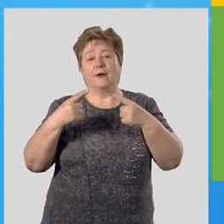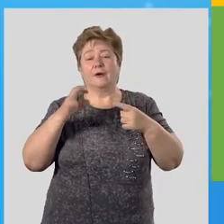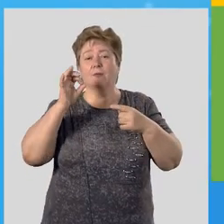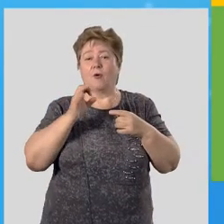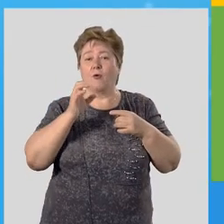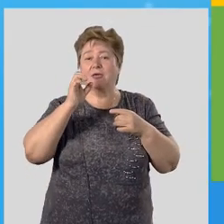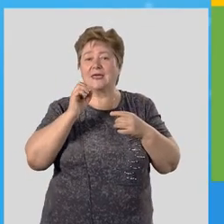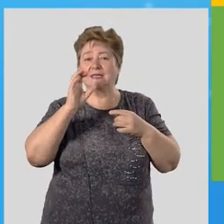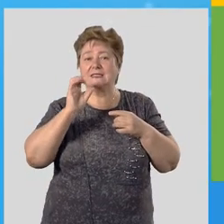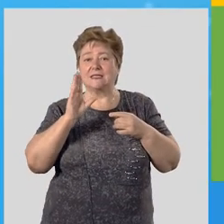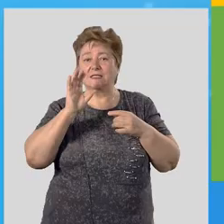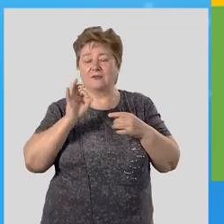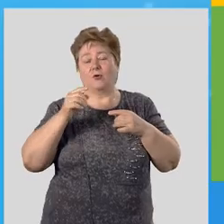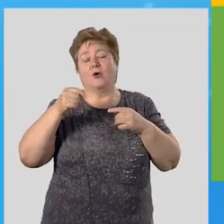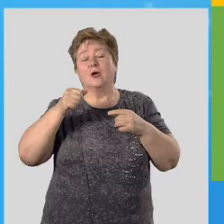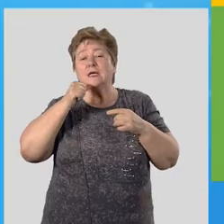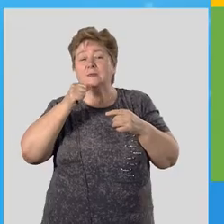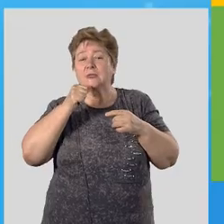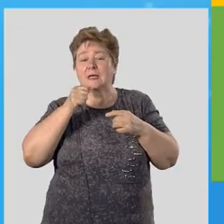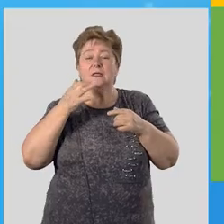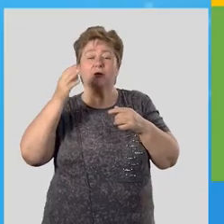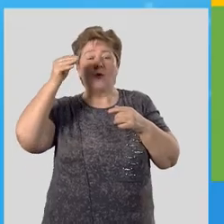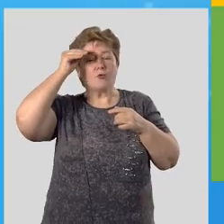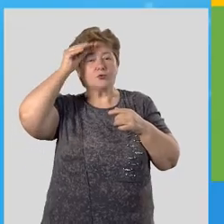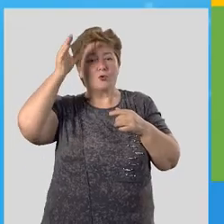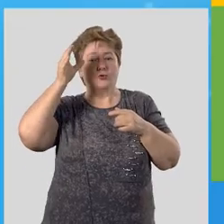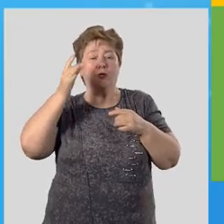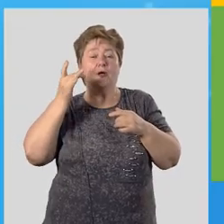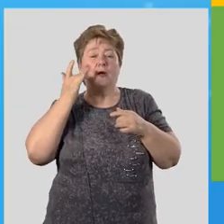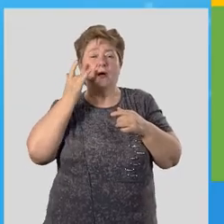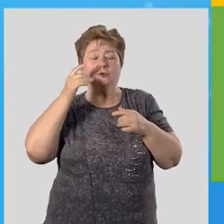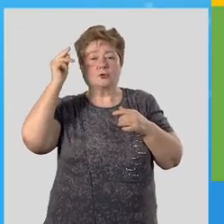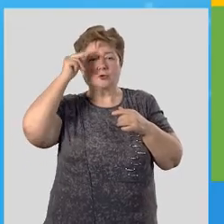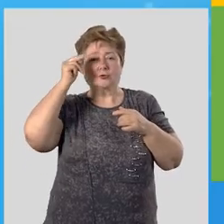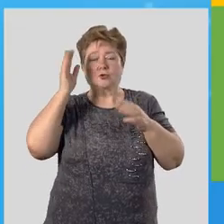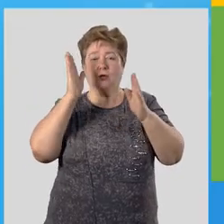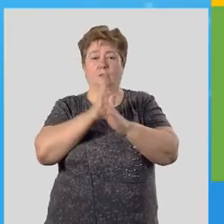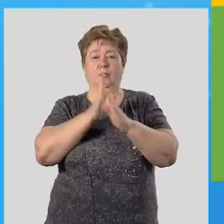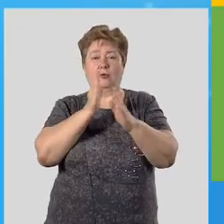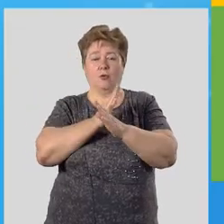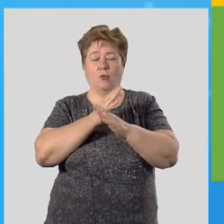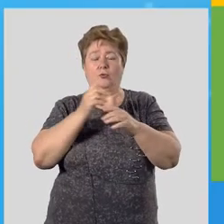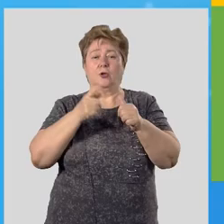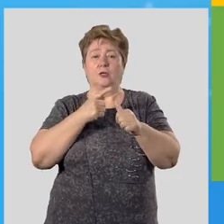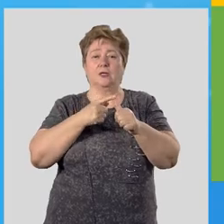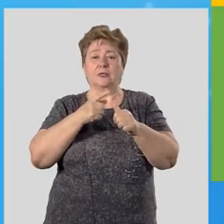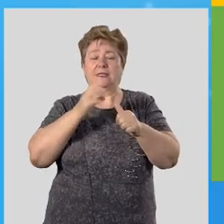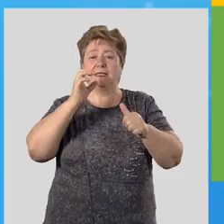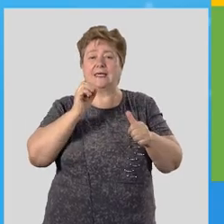о естествоиспытателях. Ученых, изучающих природу,